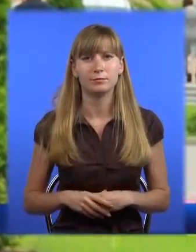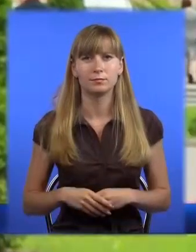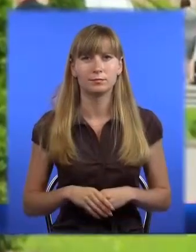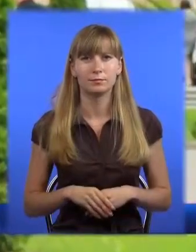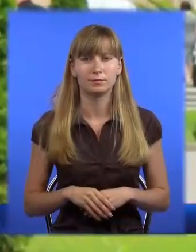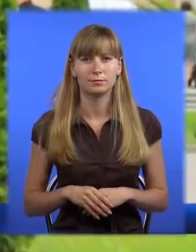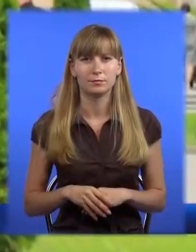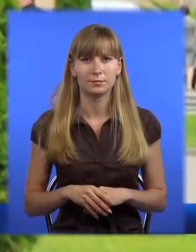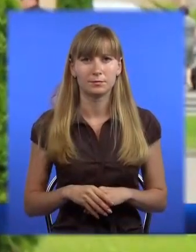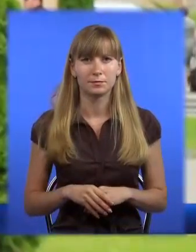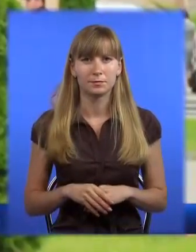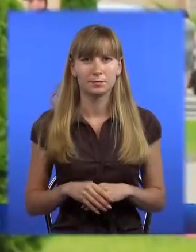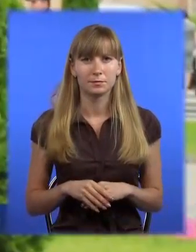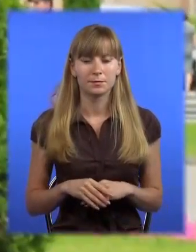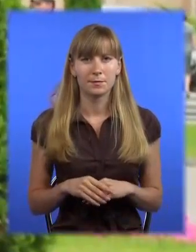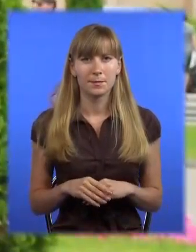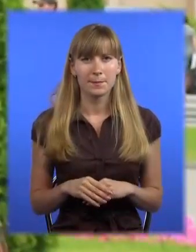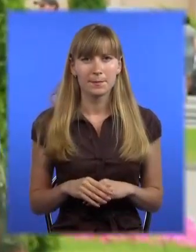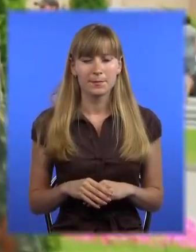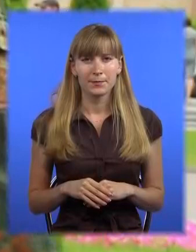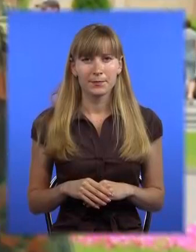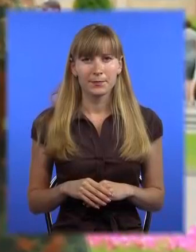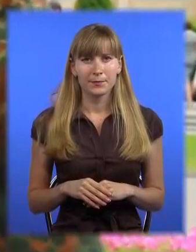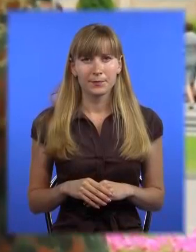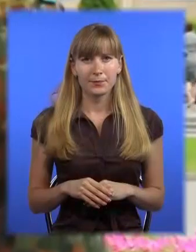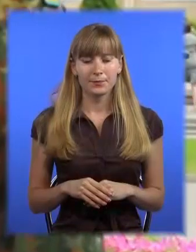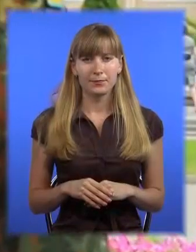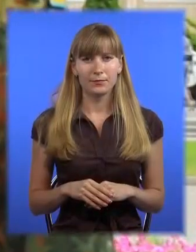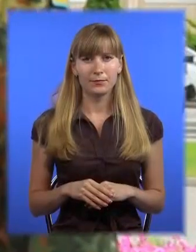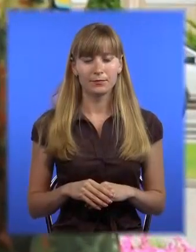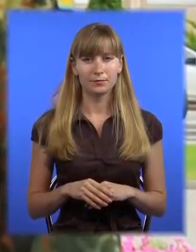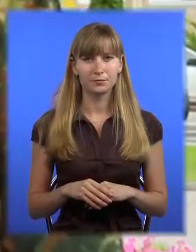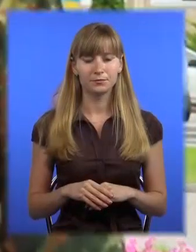Ганна Штонда, Микола Нечипуренко, Перший міський.